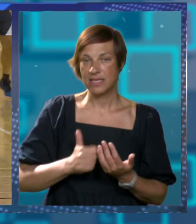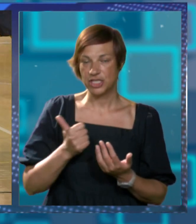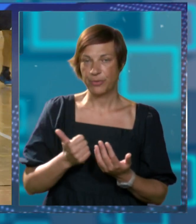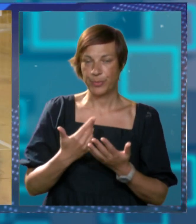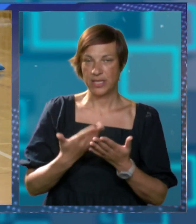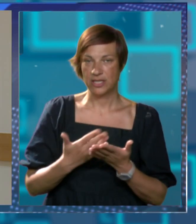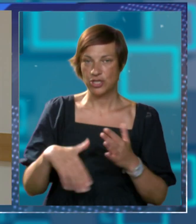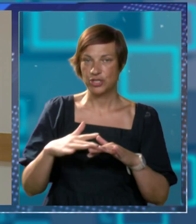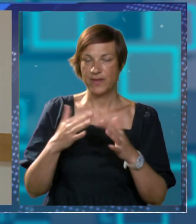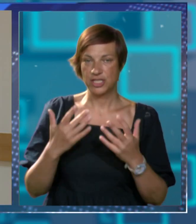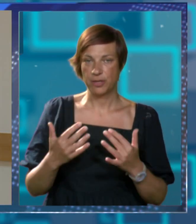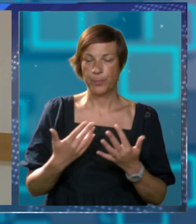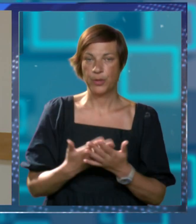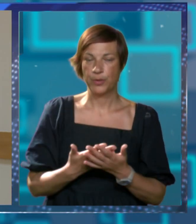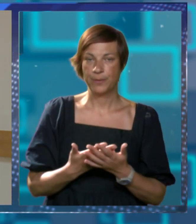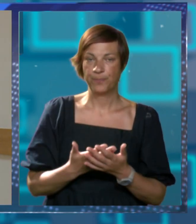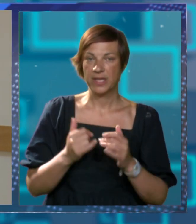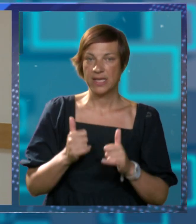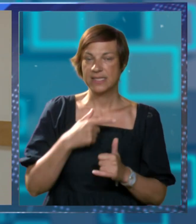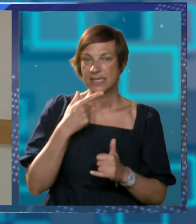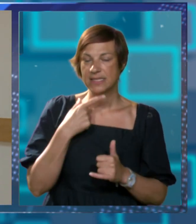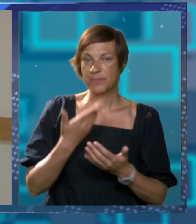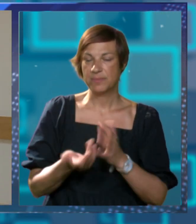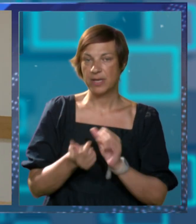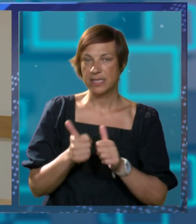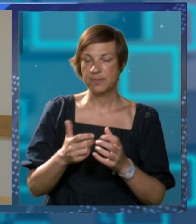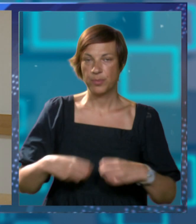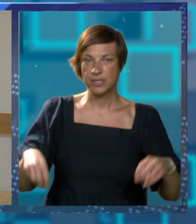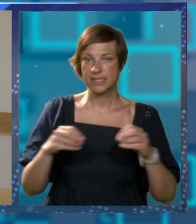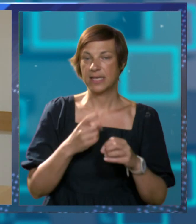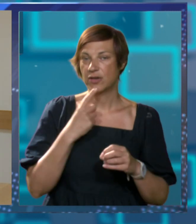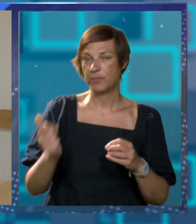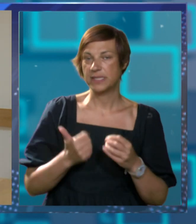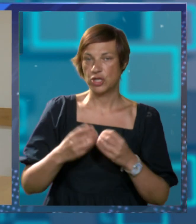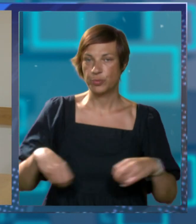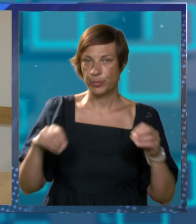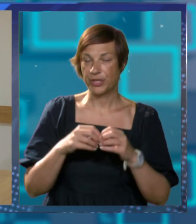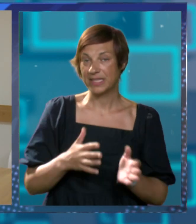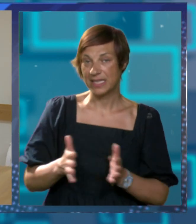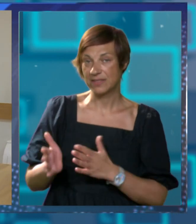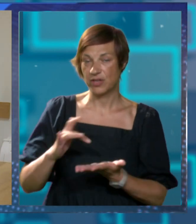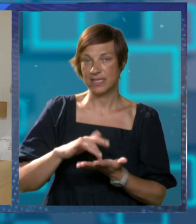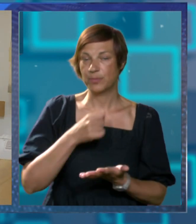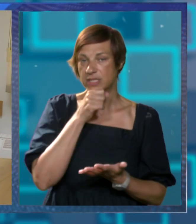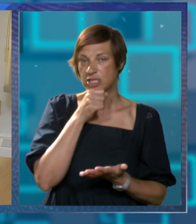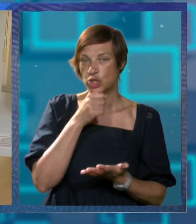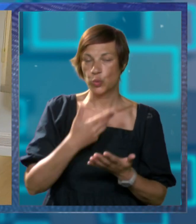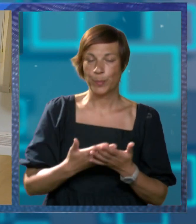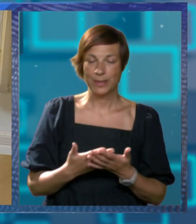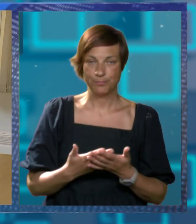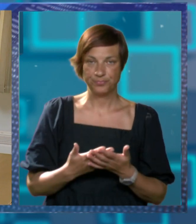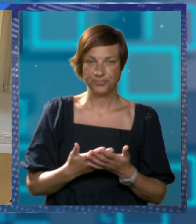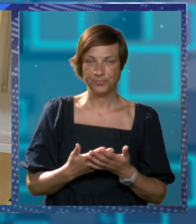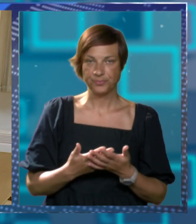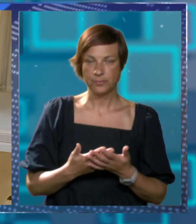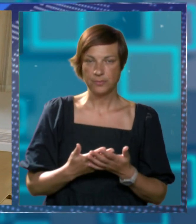još, još veći broj. Sad ste nam spomenuli određene sportske projekte. Koje biste nam još projekte izdvojili sa područja općine